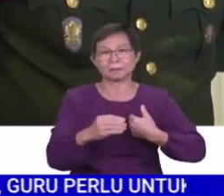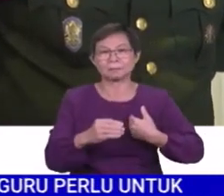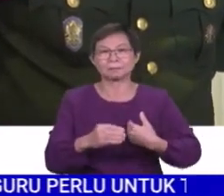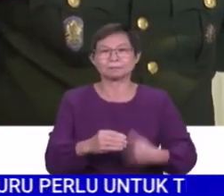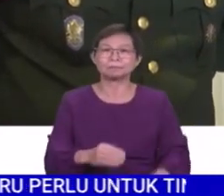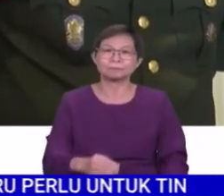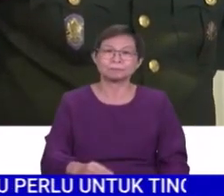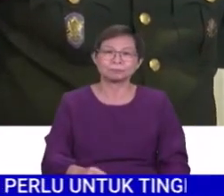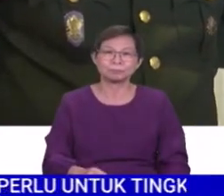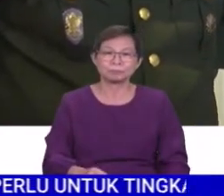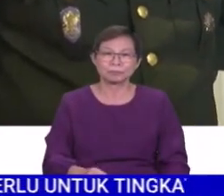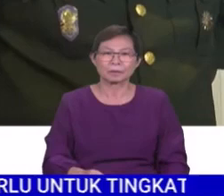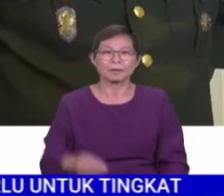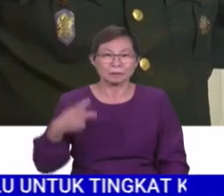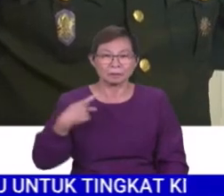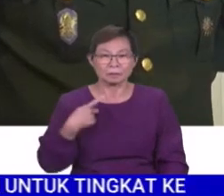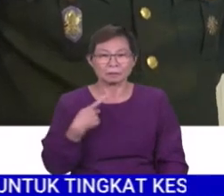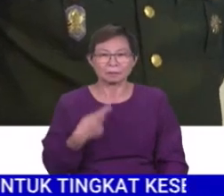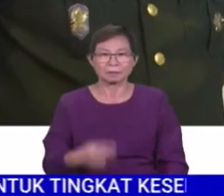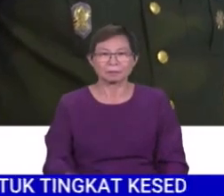ini telah pun kita